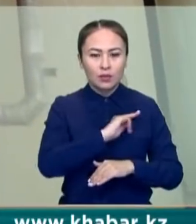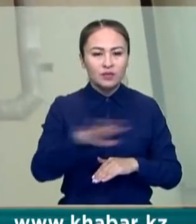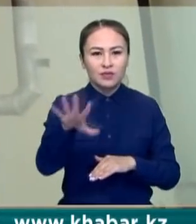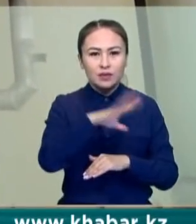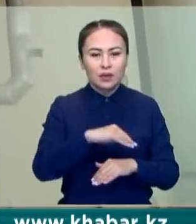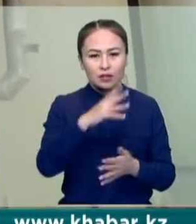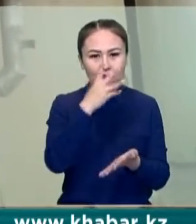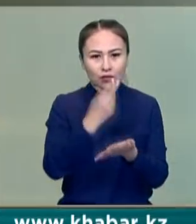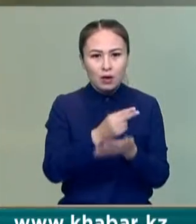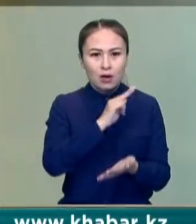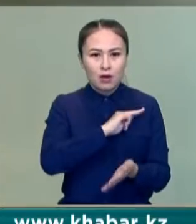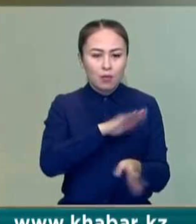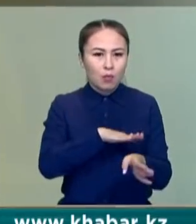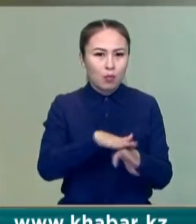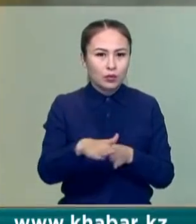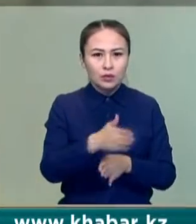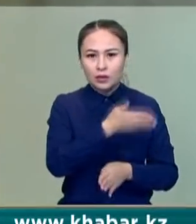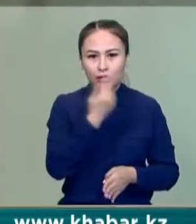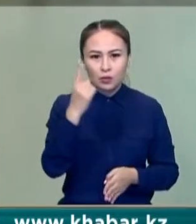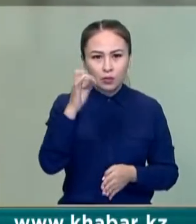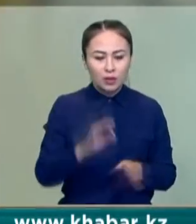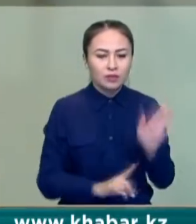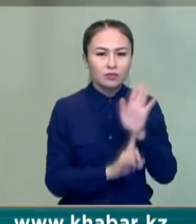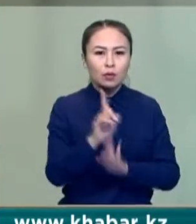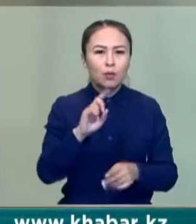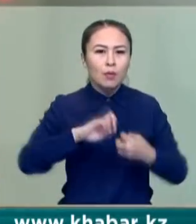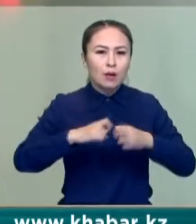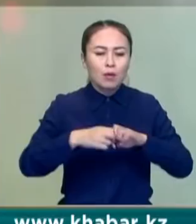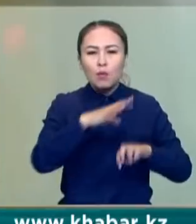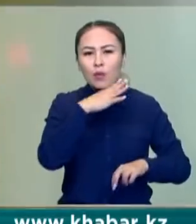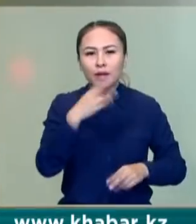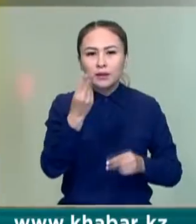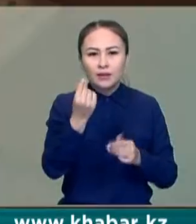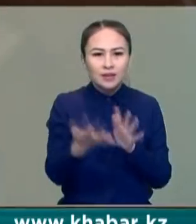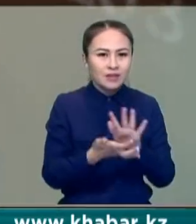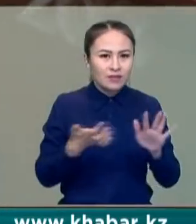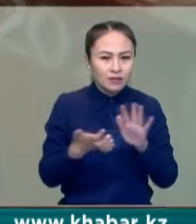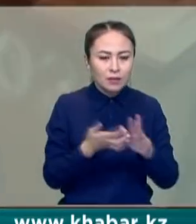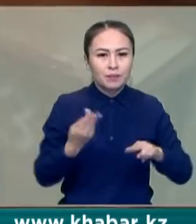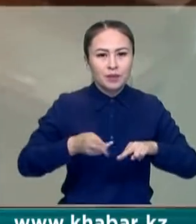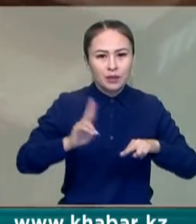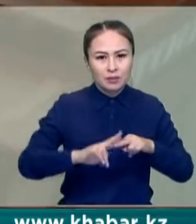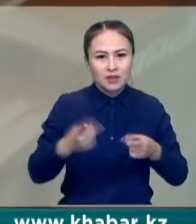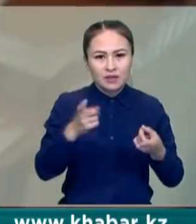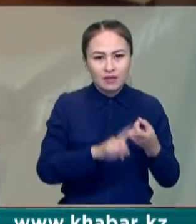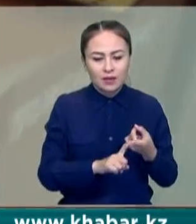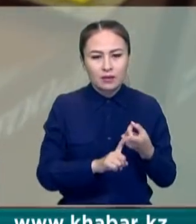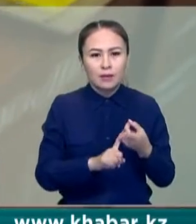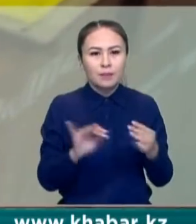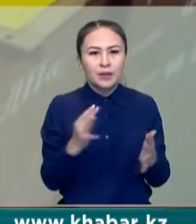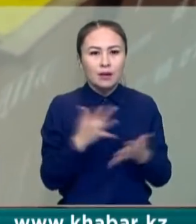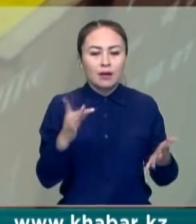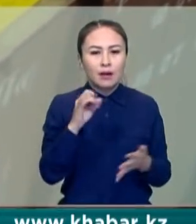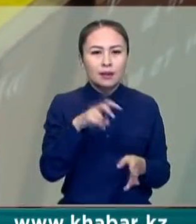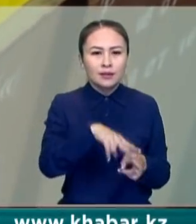органдар өз міндеттемелерін толық орындай бермейді. Көбінесе мәселені қаржыландырудың жеткіліксіздігімен байланыстыратын көрінеді. Ал